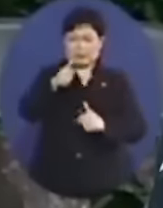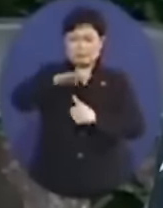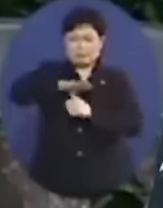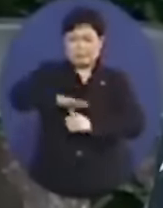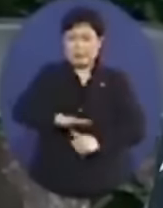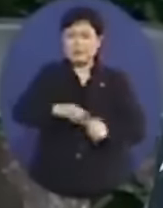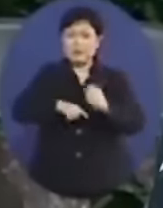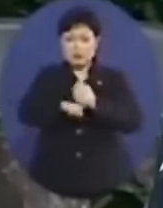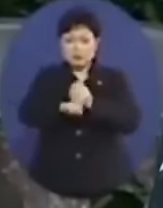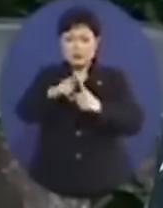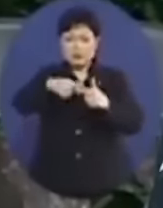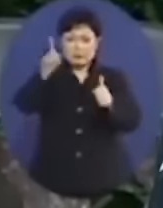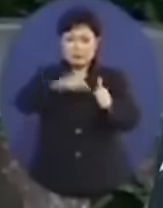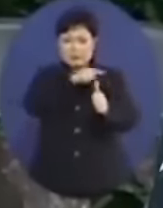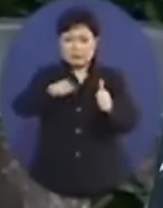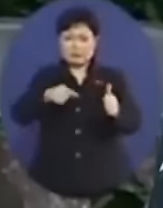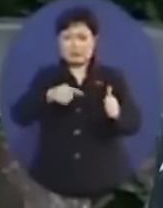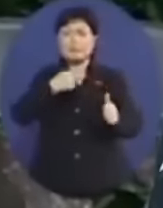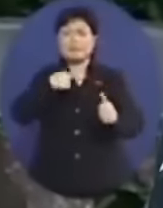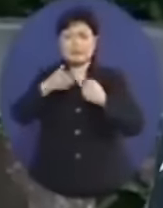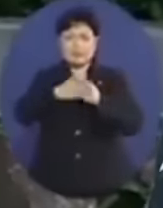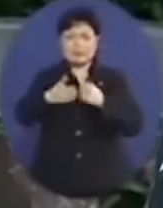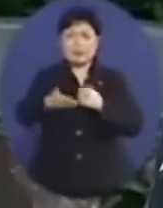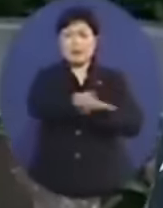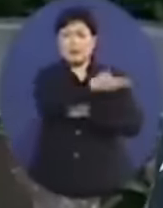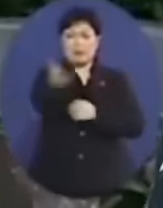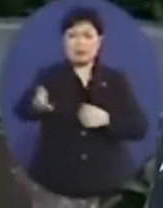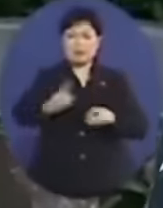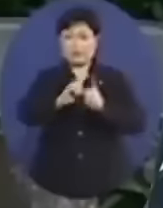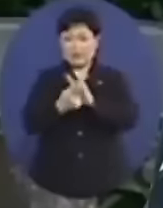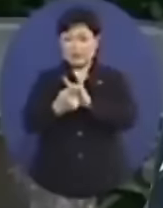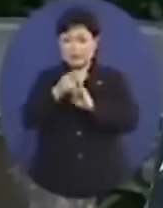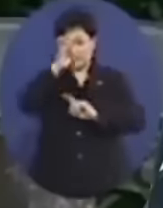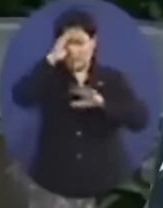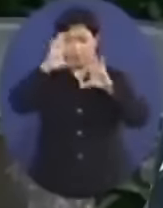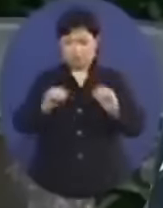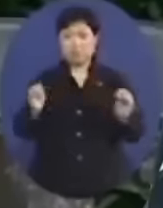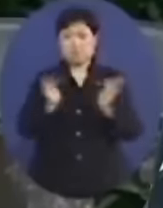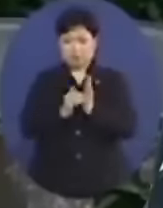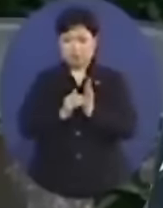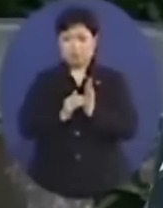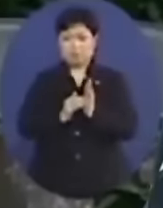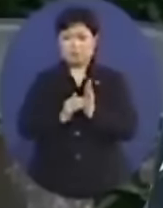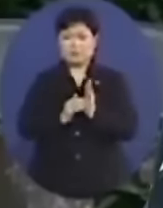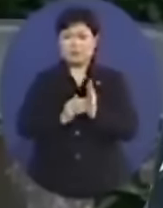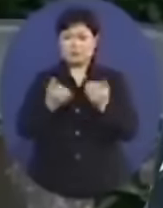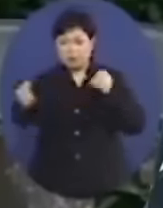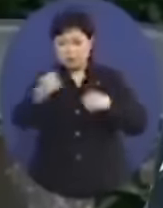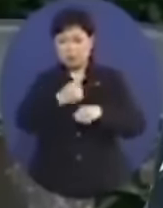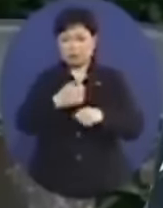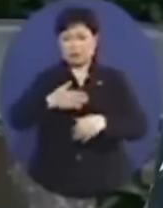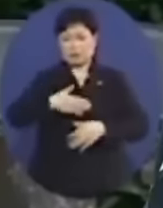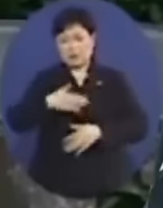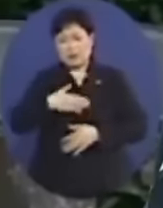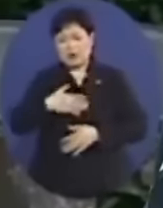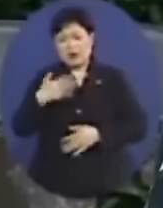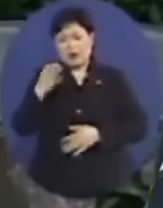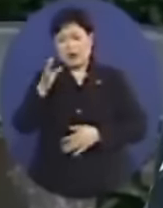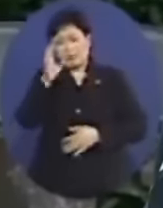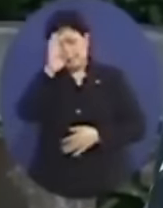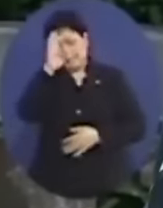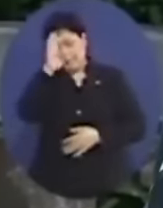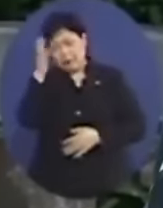것은 채찍의 맞음으로 너희가 나음을 입었도다 아멘 그런데도 불구하고 나는 병을 짊어지고